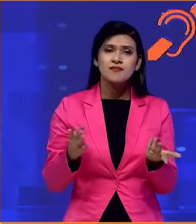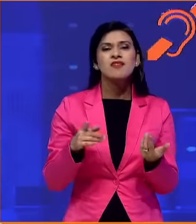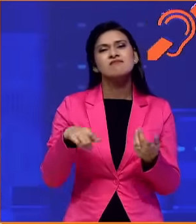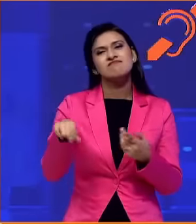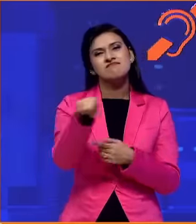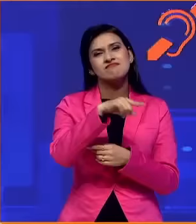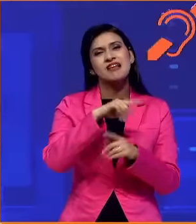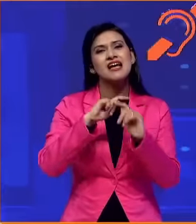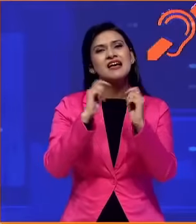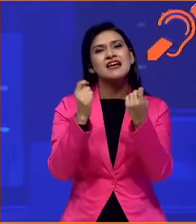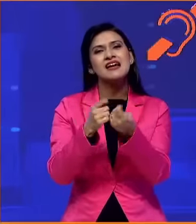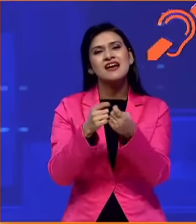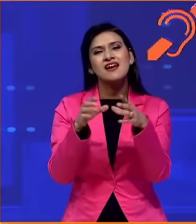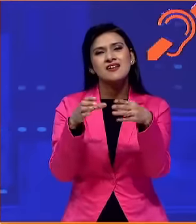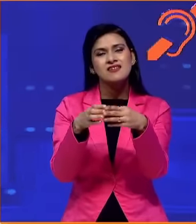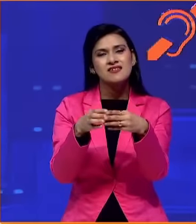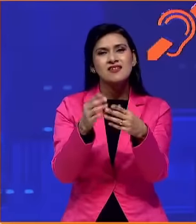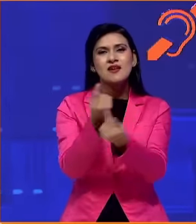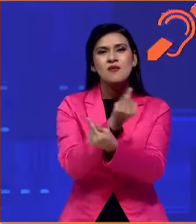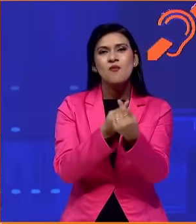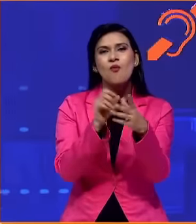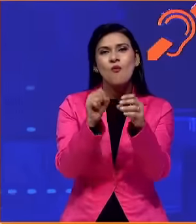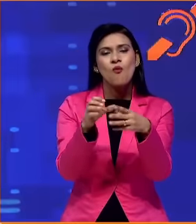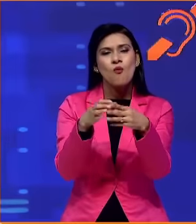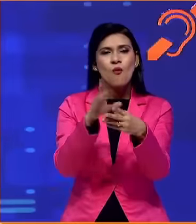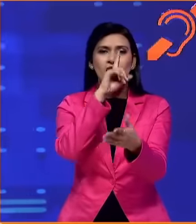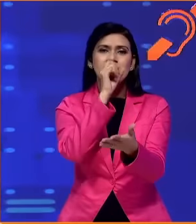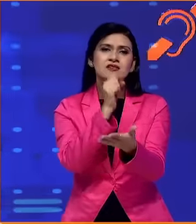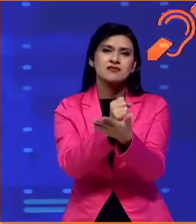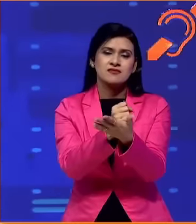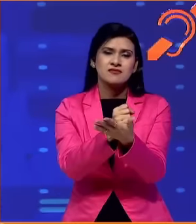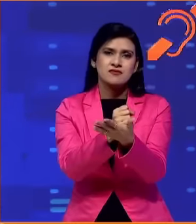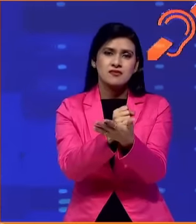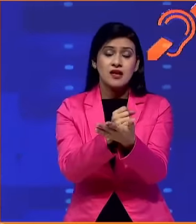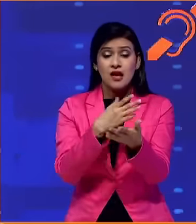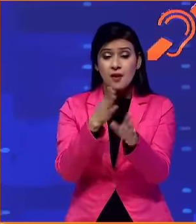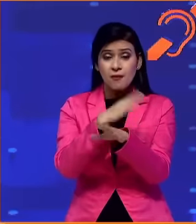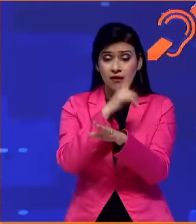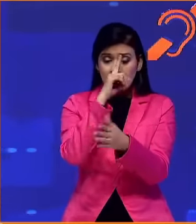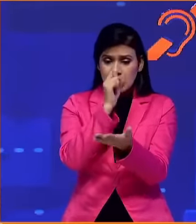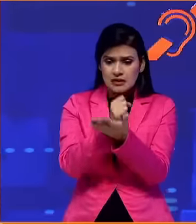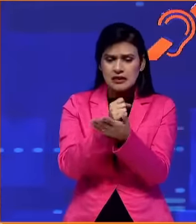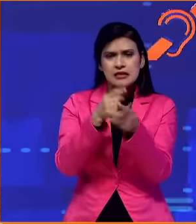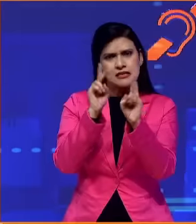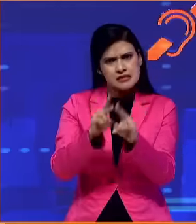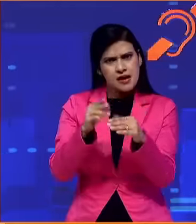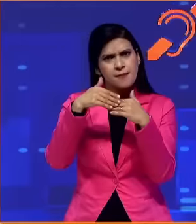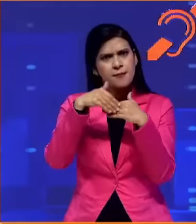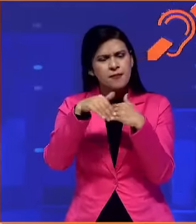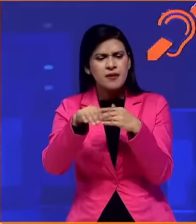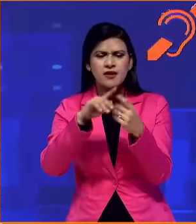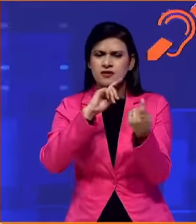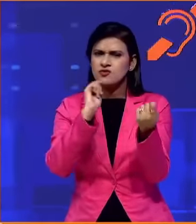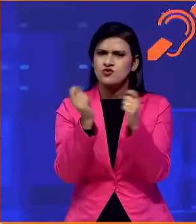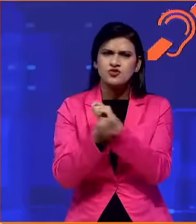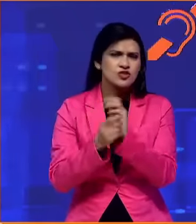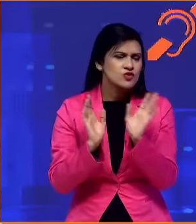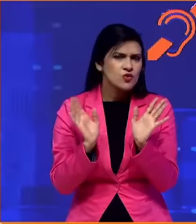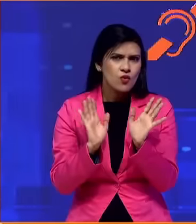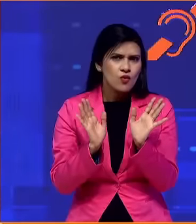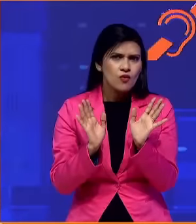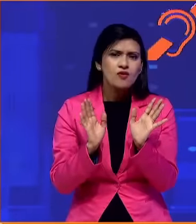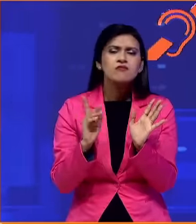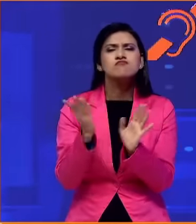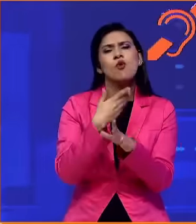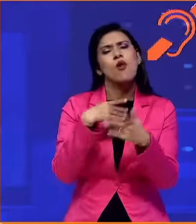फैसलाहै,हैना? पार्टीकामानना ​​थाकिहमें पहलेसेलिएगएनिर्णयपरहीकायमरहनाहोगा। कोईबदलावनहींकियाजानाहै।इसलिएहमसभी